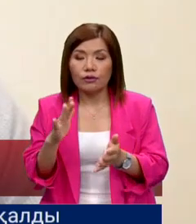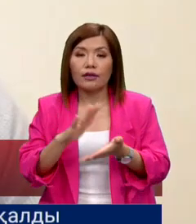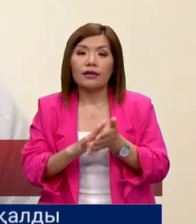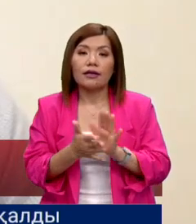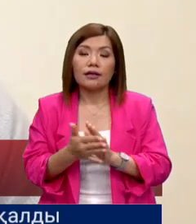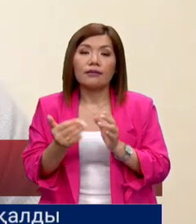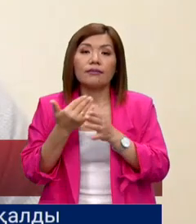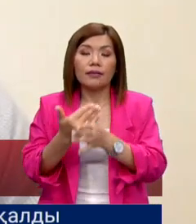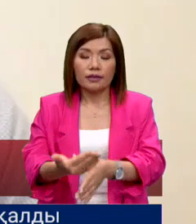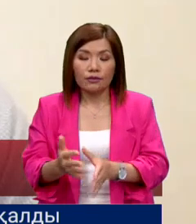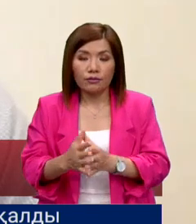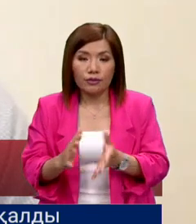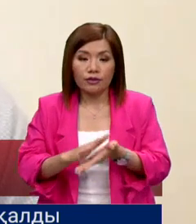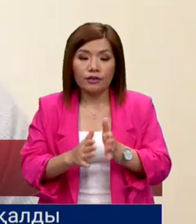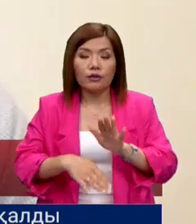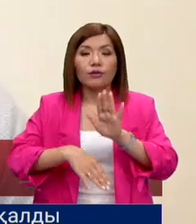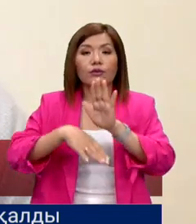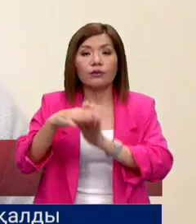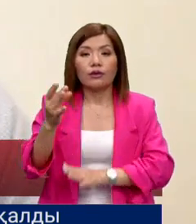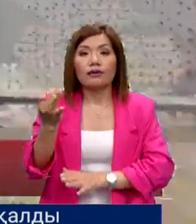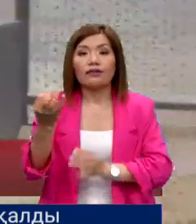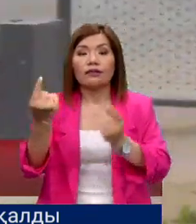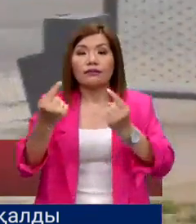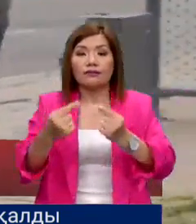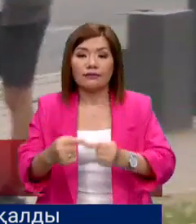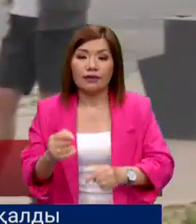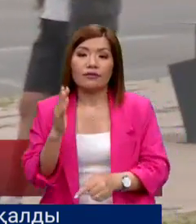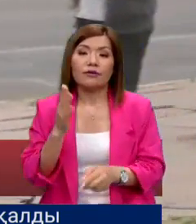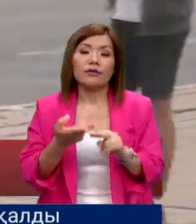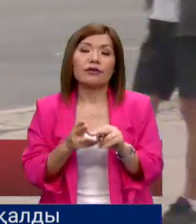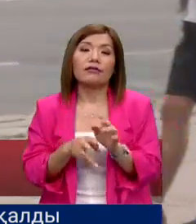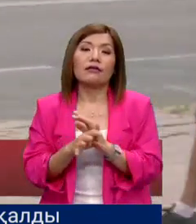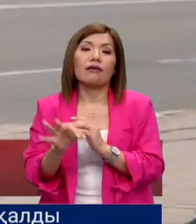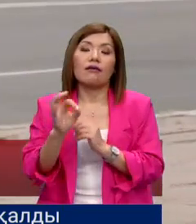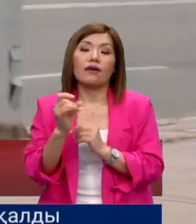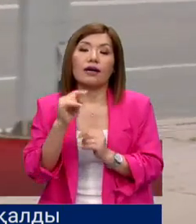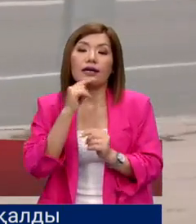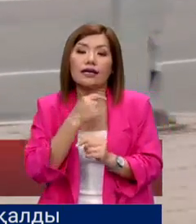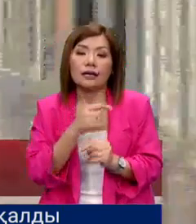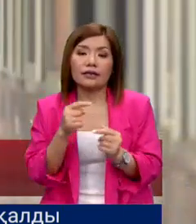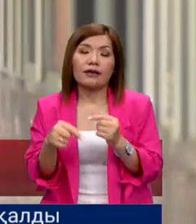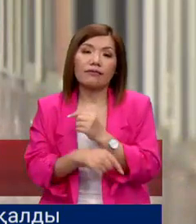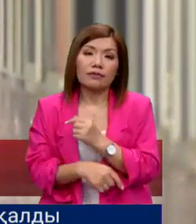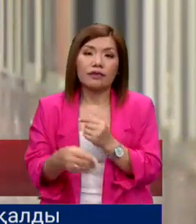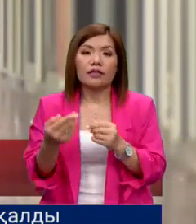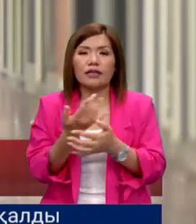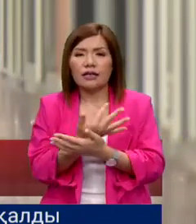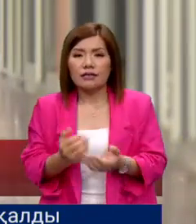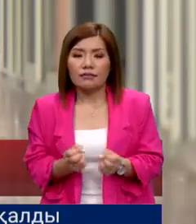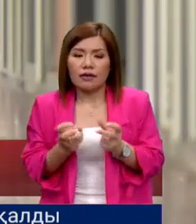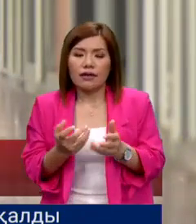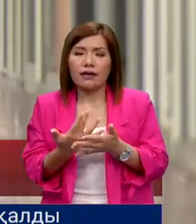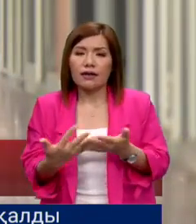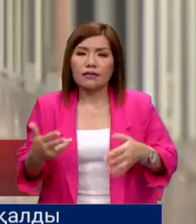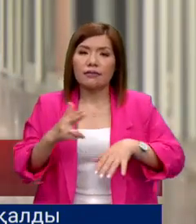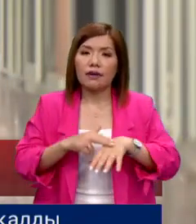төлемдер артады, халық жағдайы жақсарып, инфляция төмендейді. Одан бөлек экономикалық қылмыстар азаяды, сәйкесінше есеп комитеті, қаржы